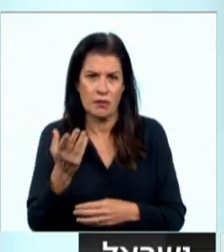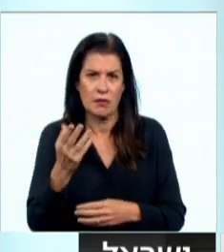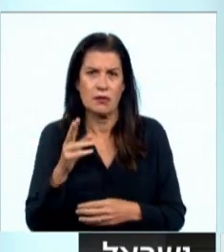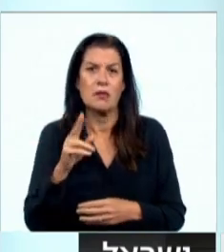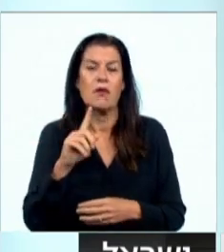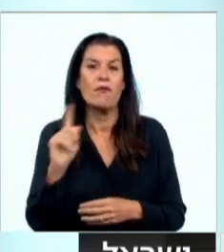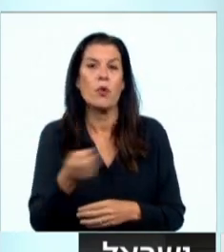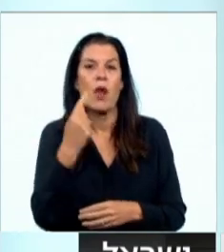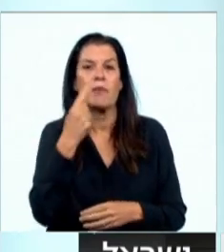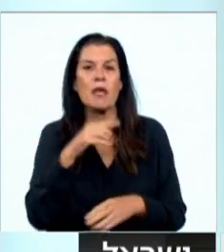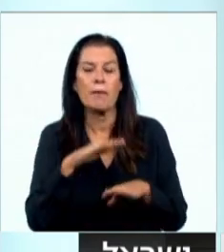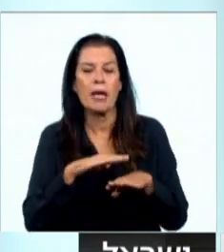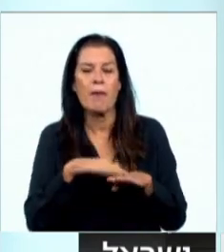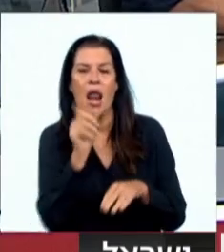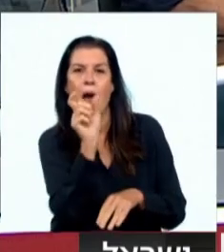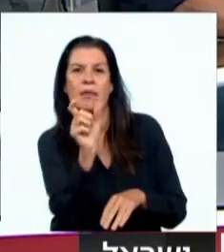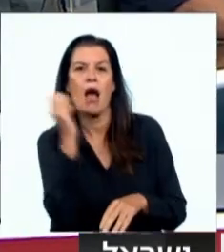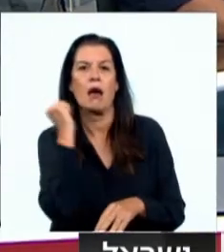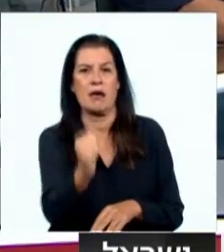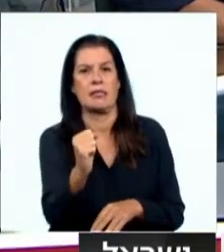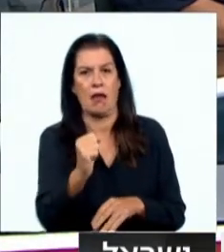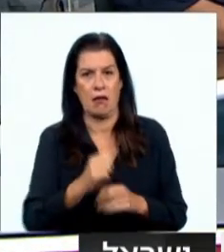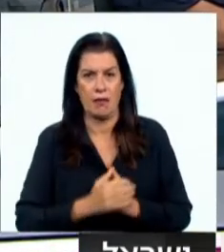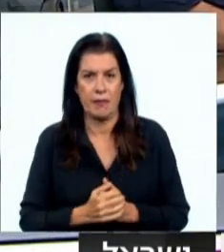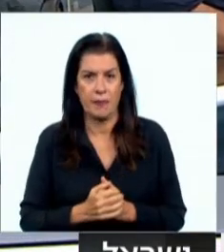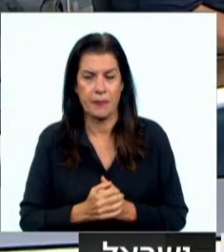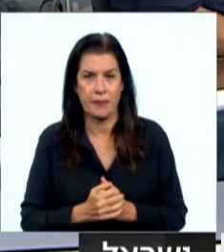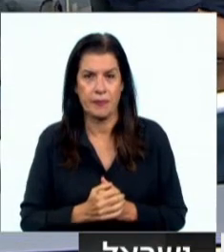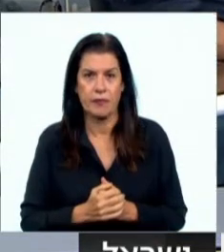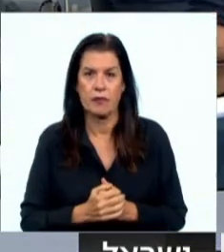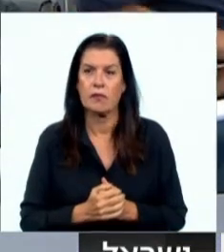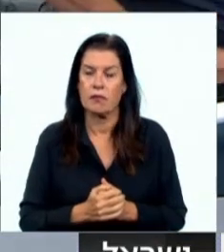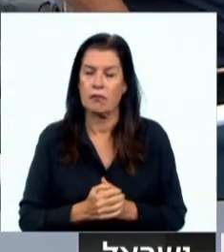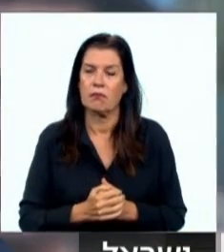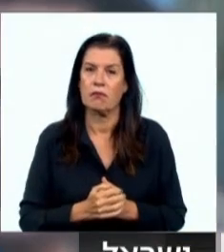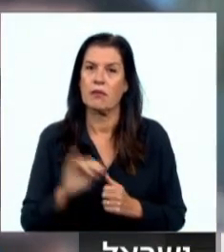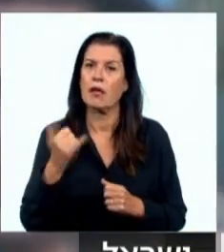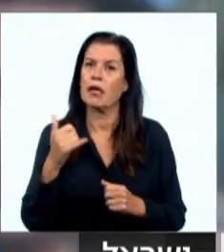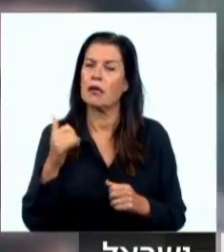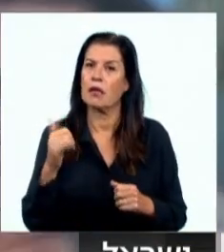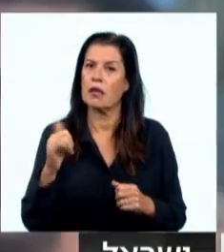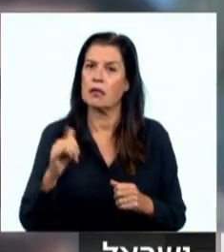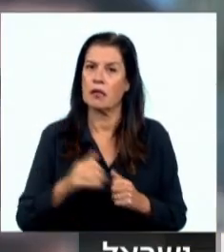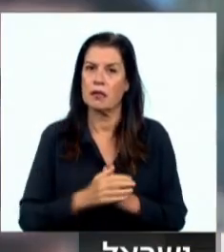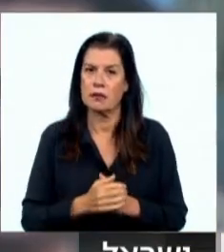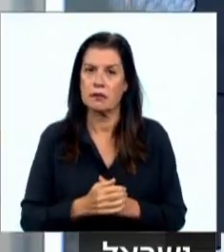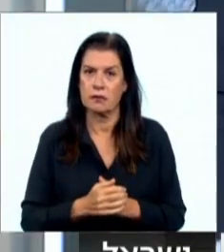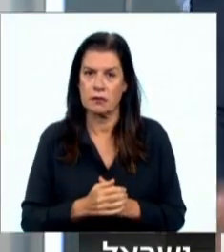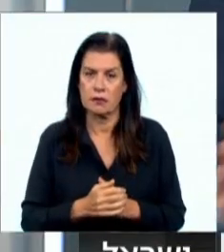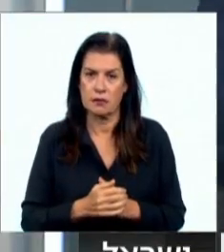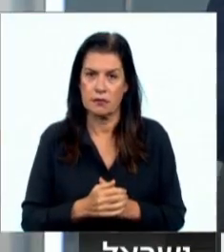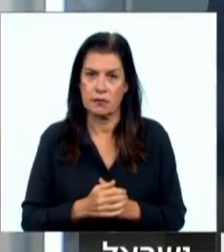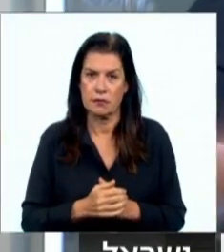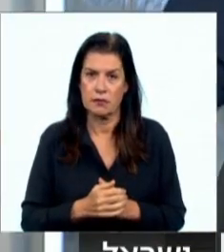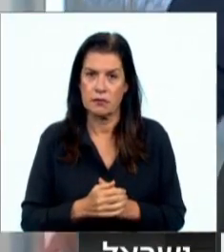אחר. כן, ויש חשיבות אדירה לתיעוד הזה. גם עם עשרות מעשי רצח. נכון, אבל גם מי שלא, הם עשו את זה במשהו כמו צוות אחד,